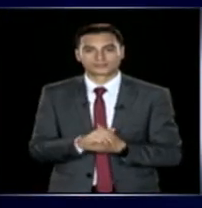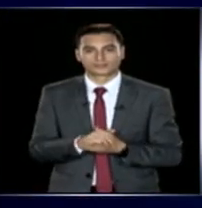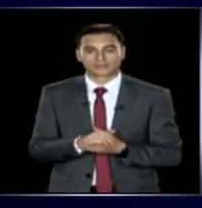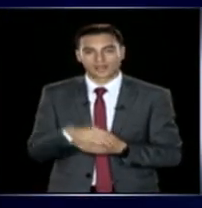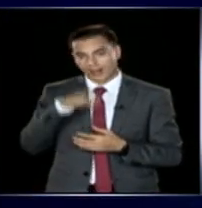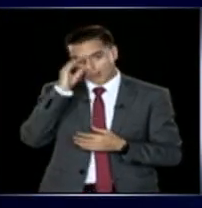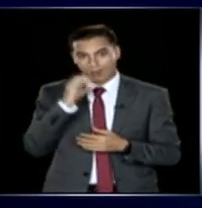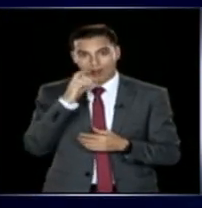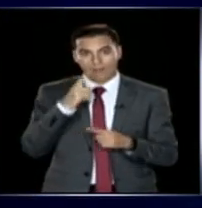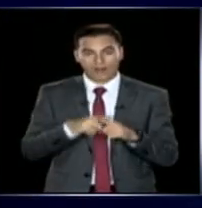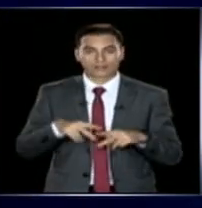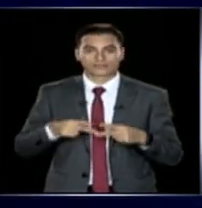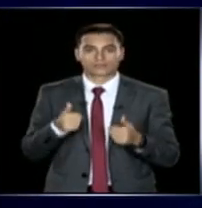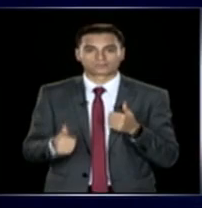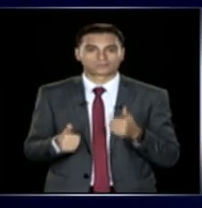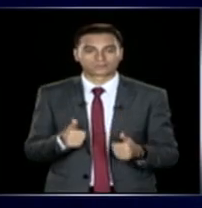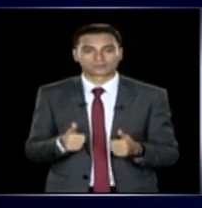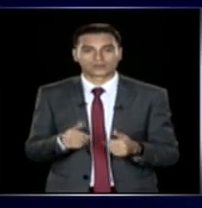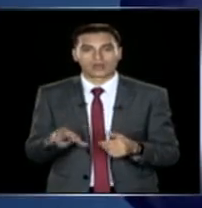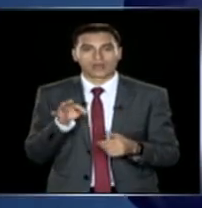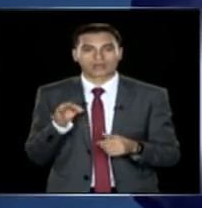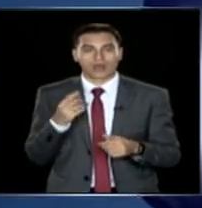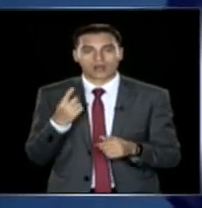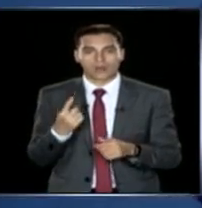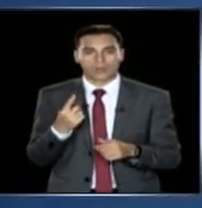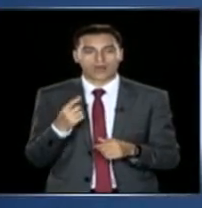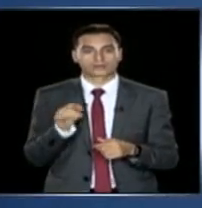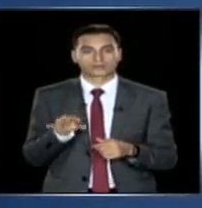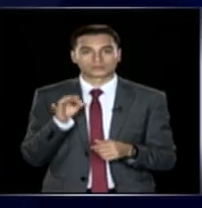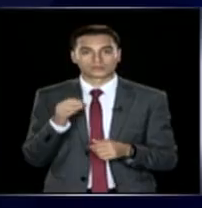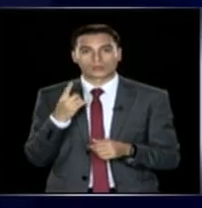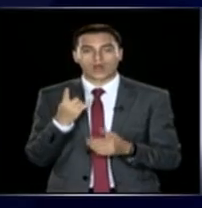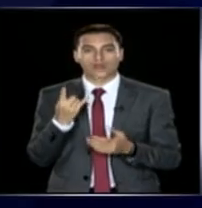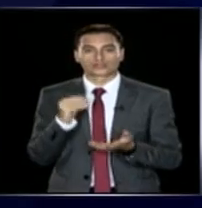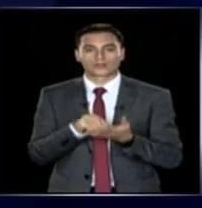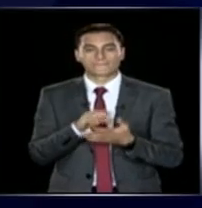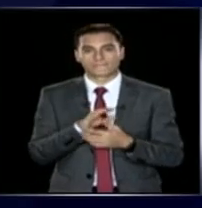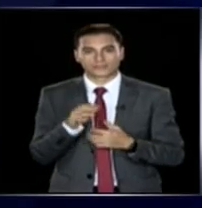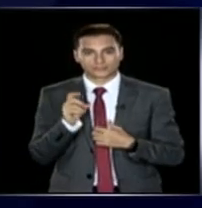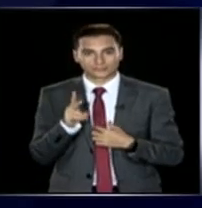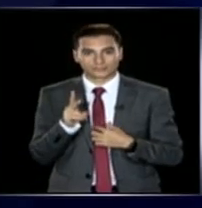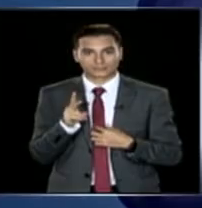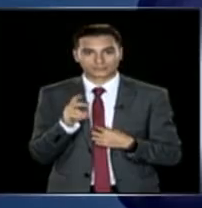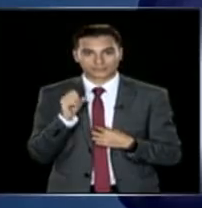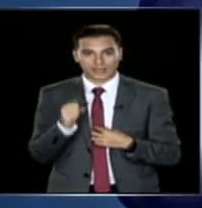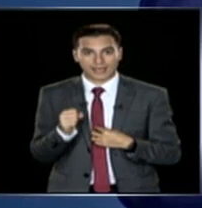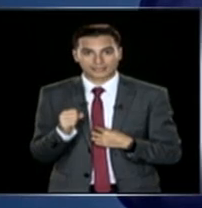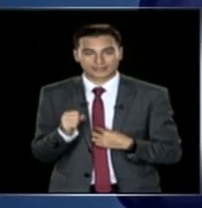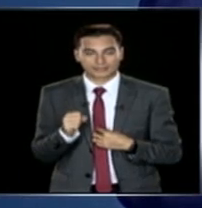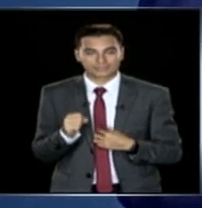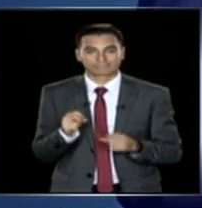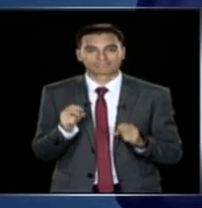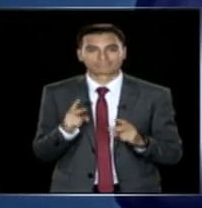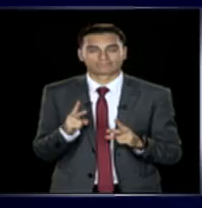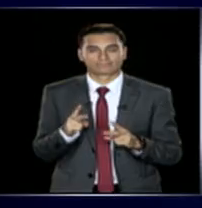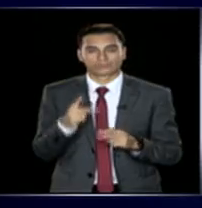لو الإجابة غلط 50-50 وهيبقى عندك اختيارين وساعتها هتاخد 10 نقط بس. جاهز؟ إن شاء الله